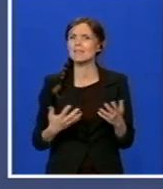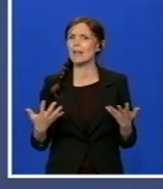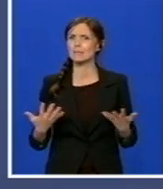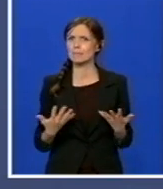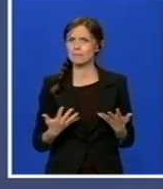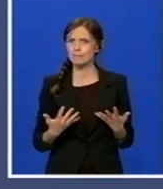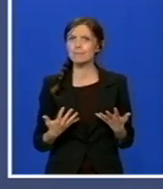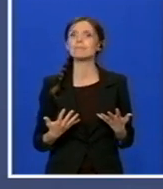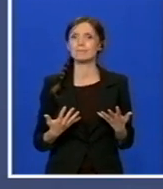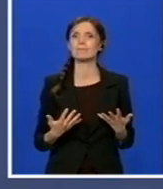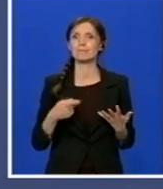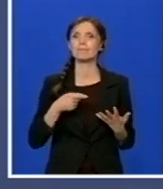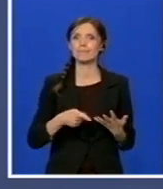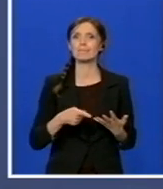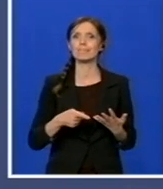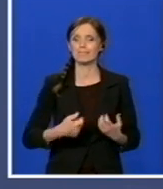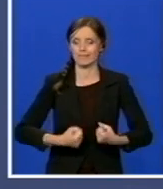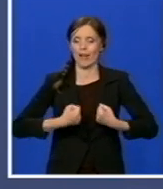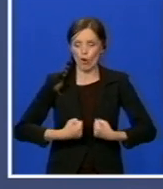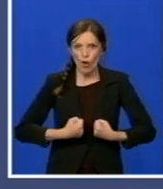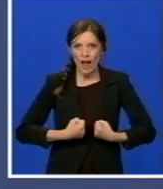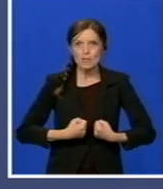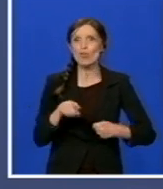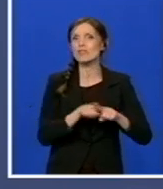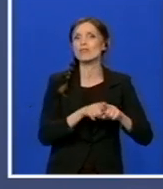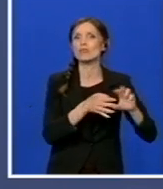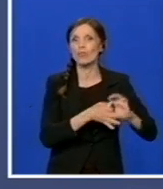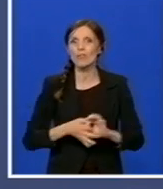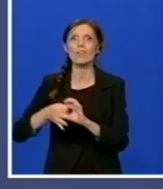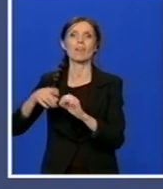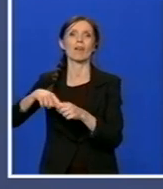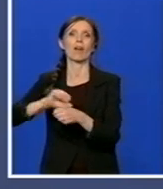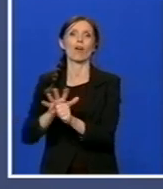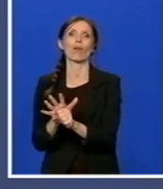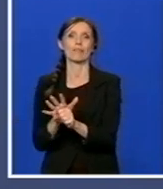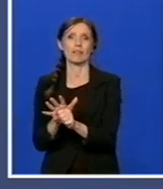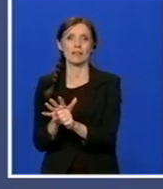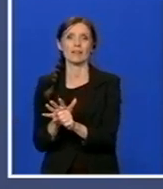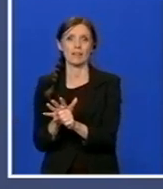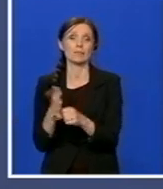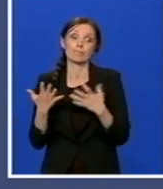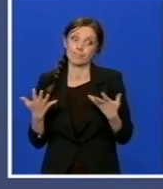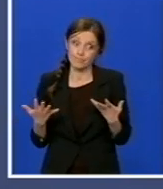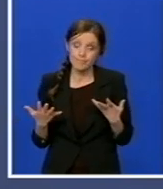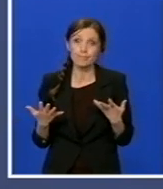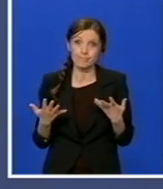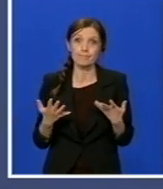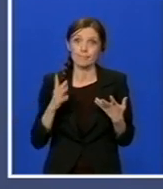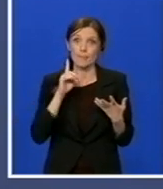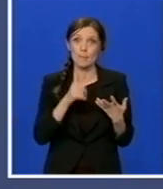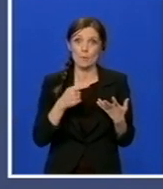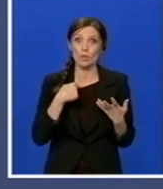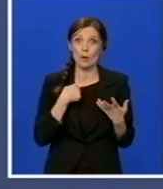gojaznost udružena i sa pojavom COVID-19 virusne infekcije, što moramo uzeti u obzir pre svega